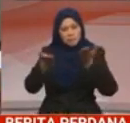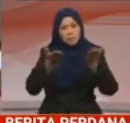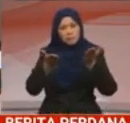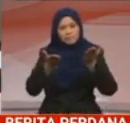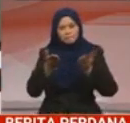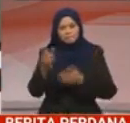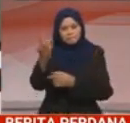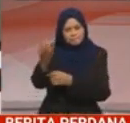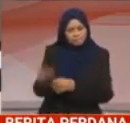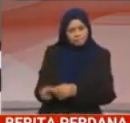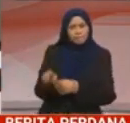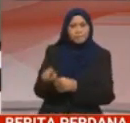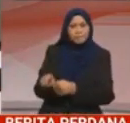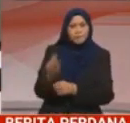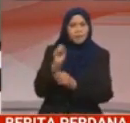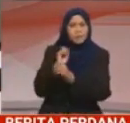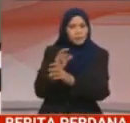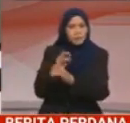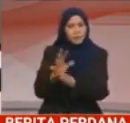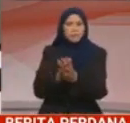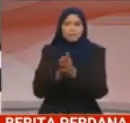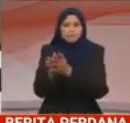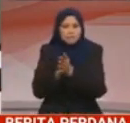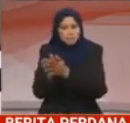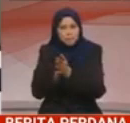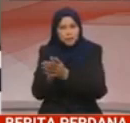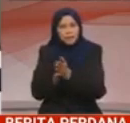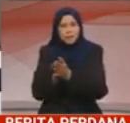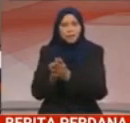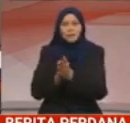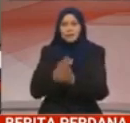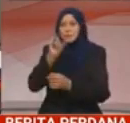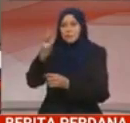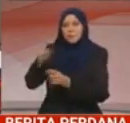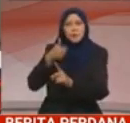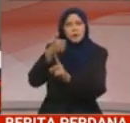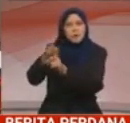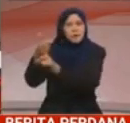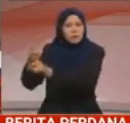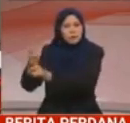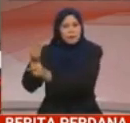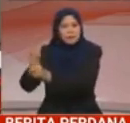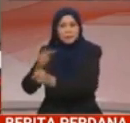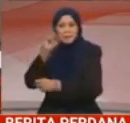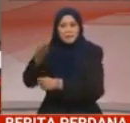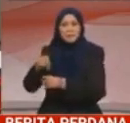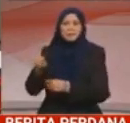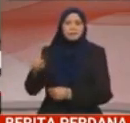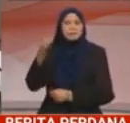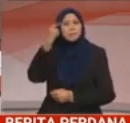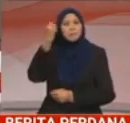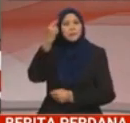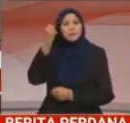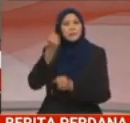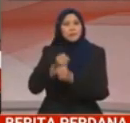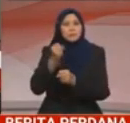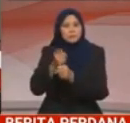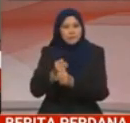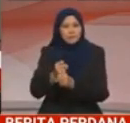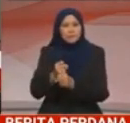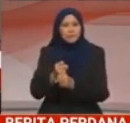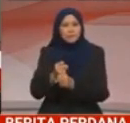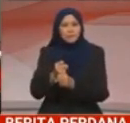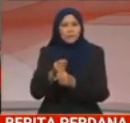yang cukup rajin. Tak perlulah diarah sana, dia tahu apa yang nak dibuat. Tak perlu disuruh.